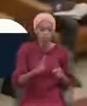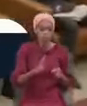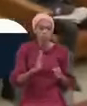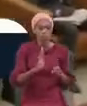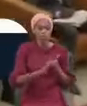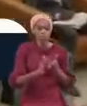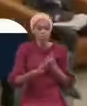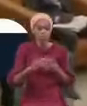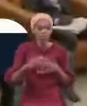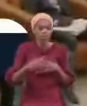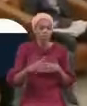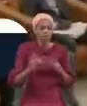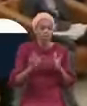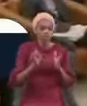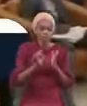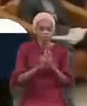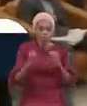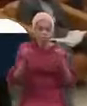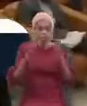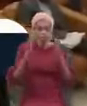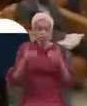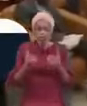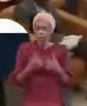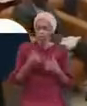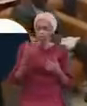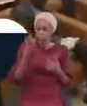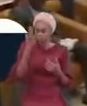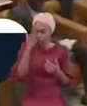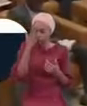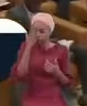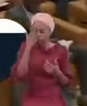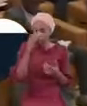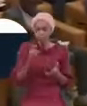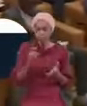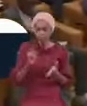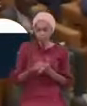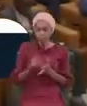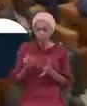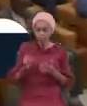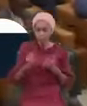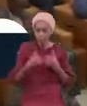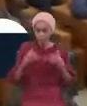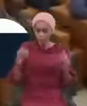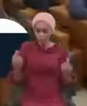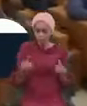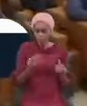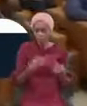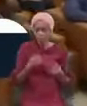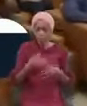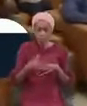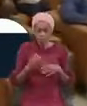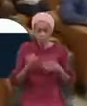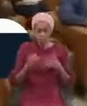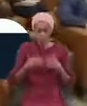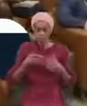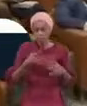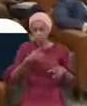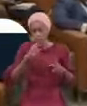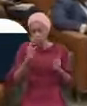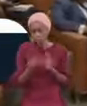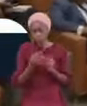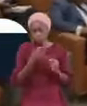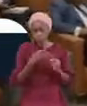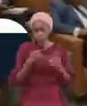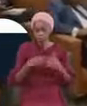est reconnu qu'il a péché et qui s'est enti et qu'il a donc manifesté la foi le